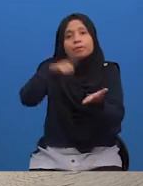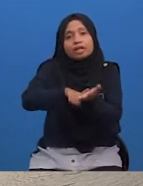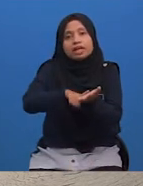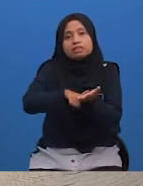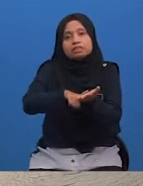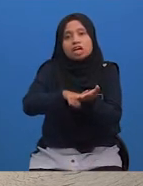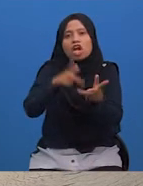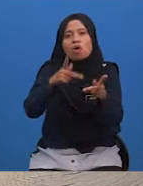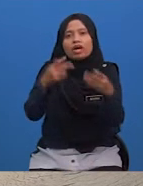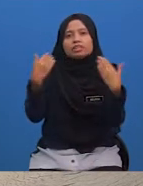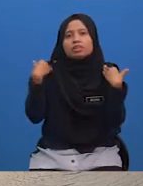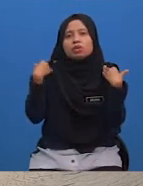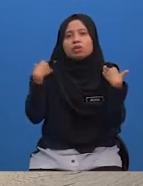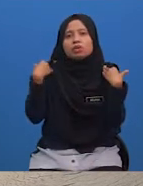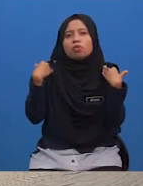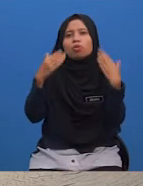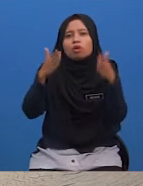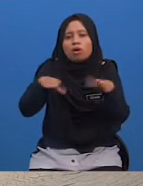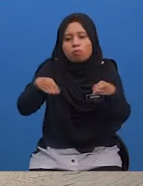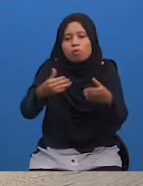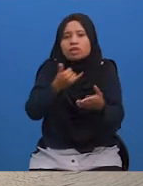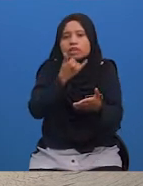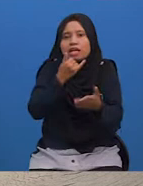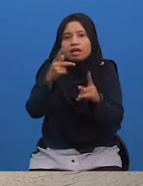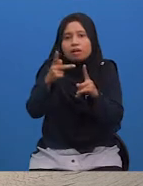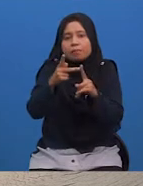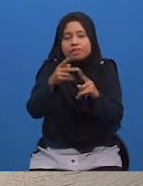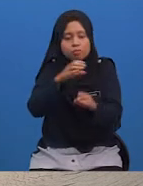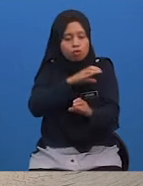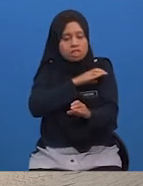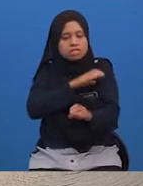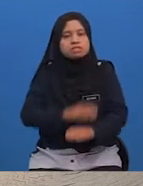melaporkan kejadian jenayah kepada pihak berkuasa.